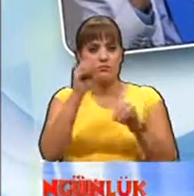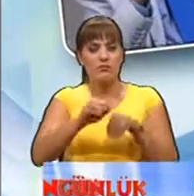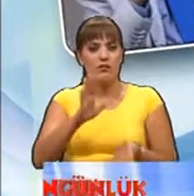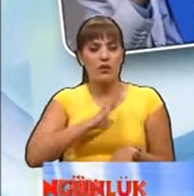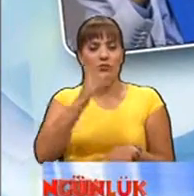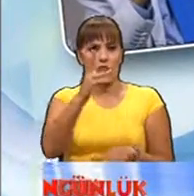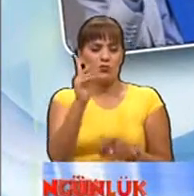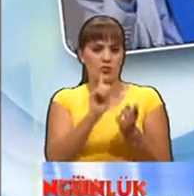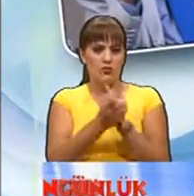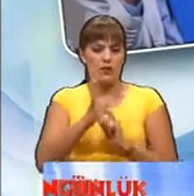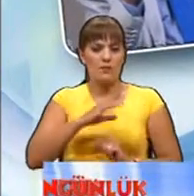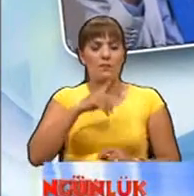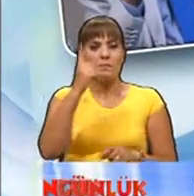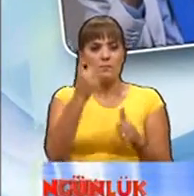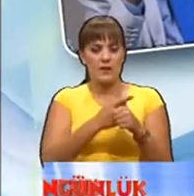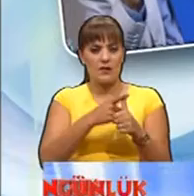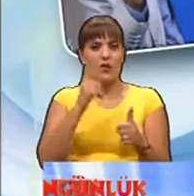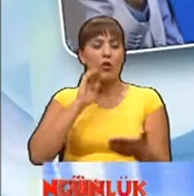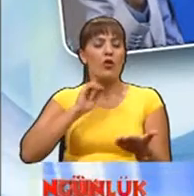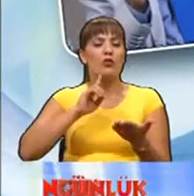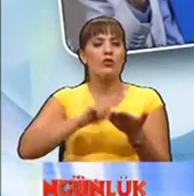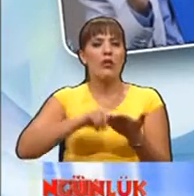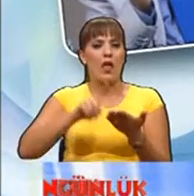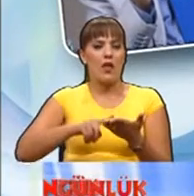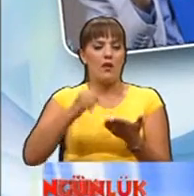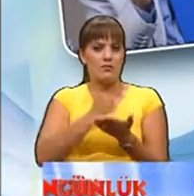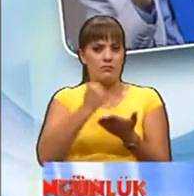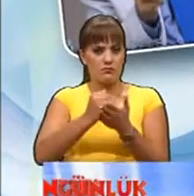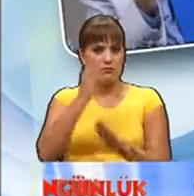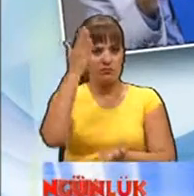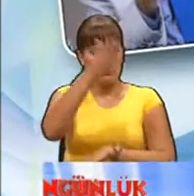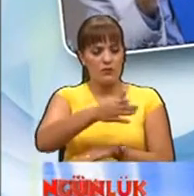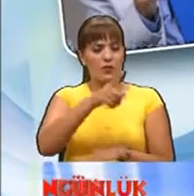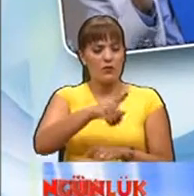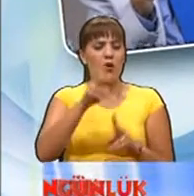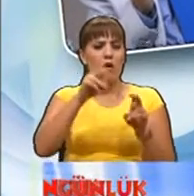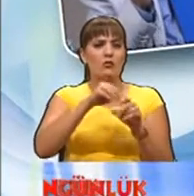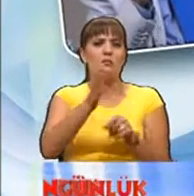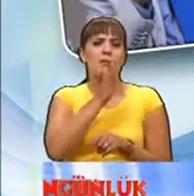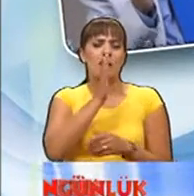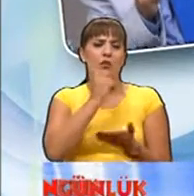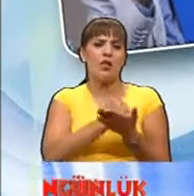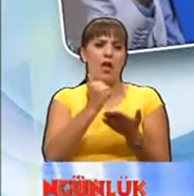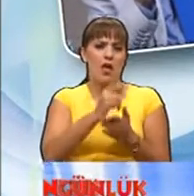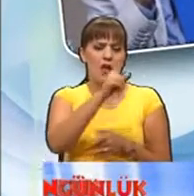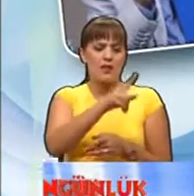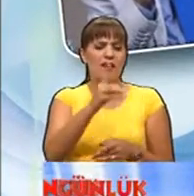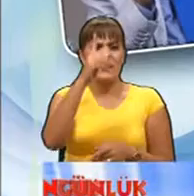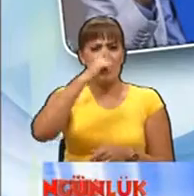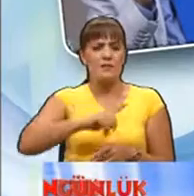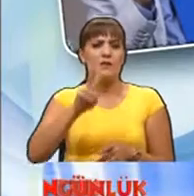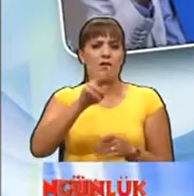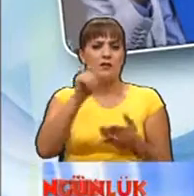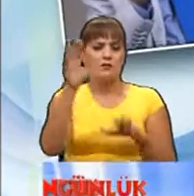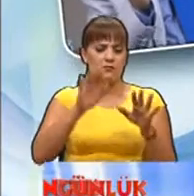var. Bir, notere gidersiniz. Noterlerimiz bu konuda bilgiyle mücehhezdir. Noterler resmi vasiyet